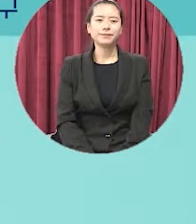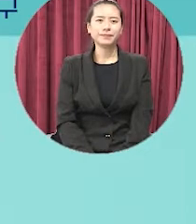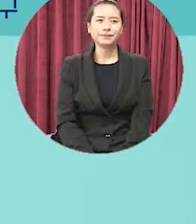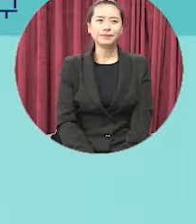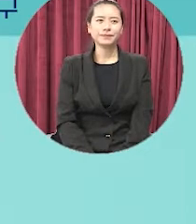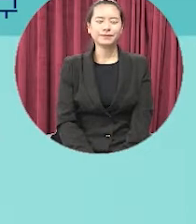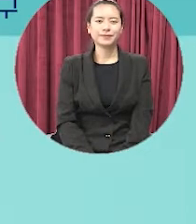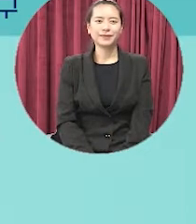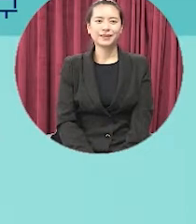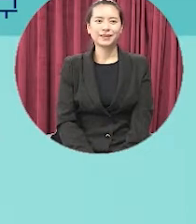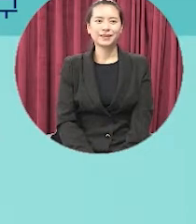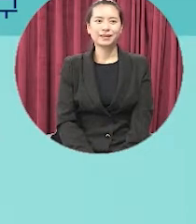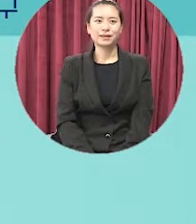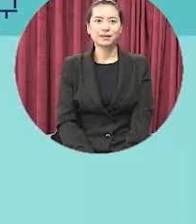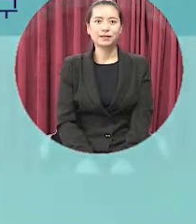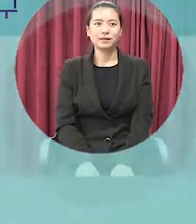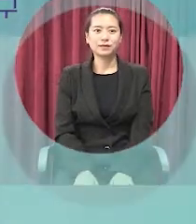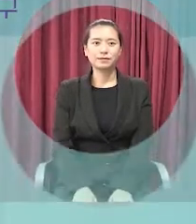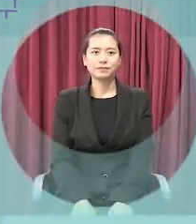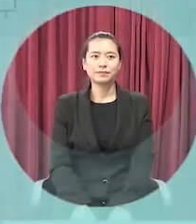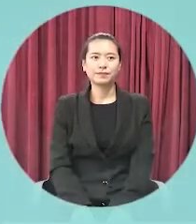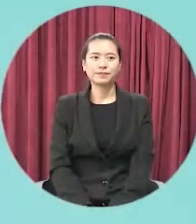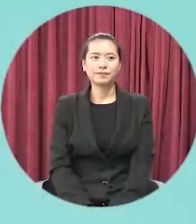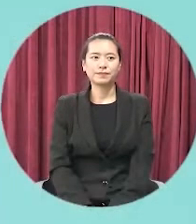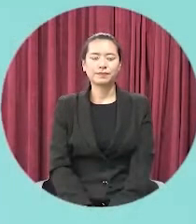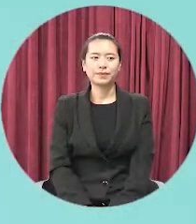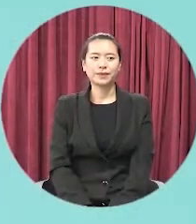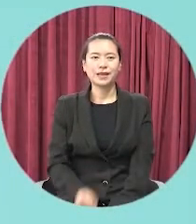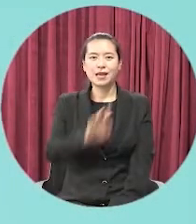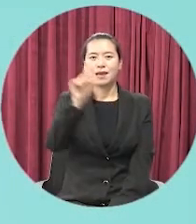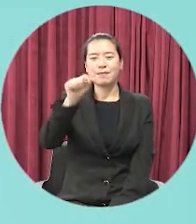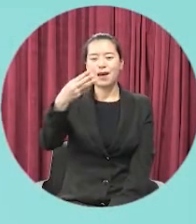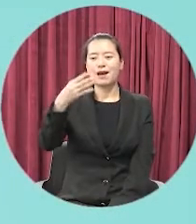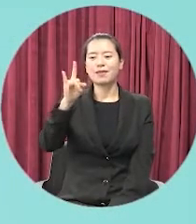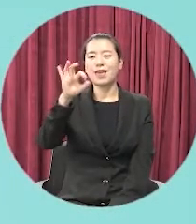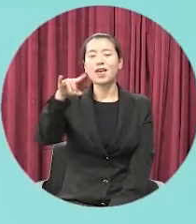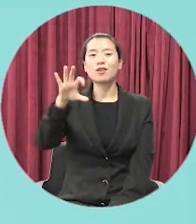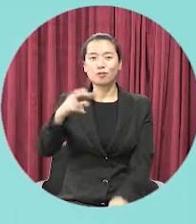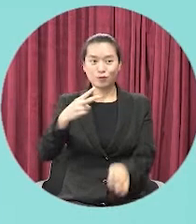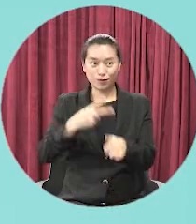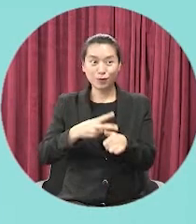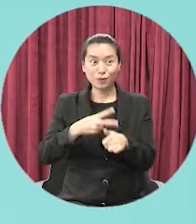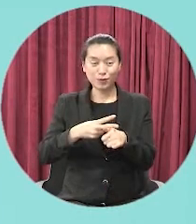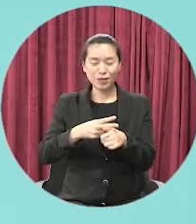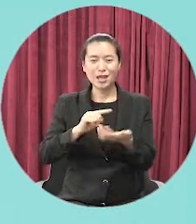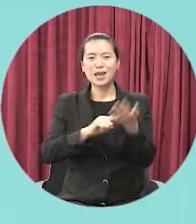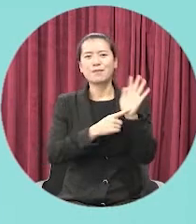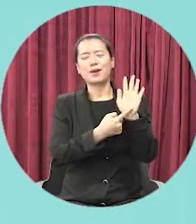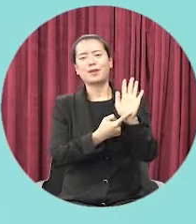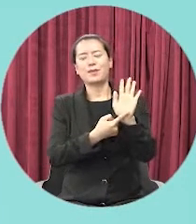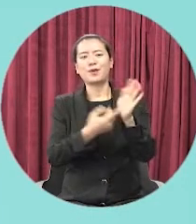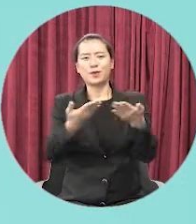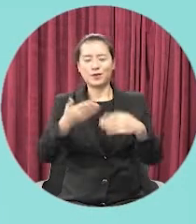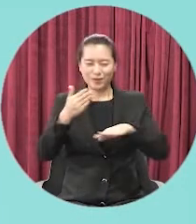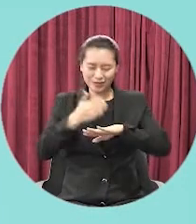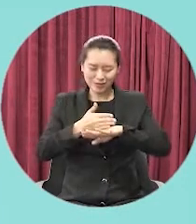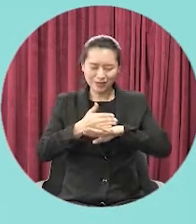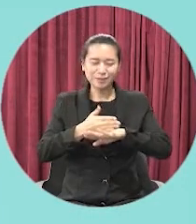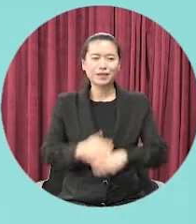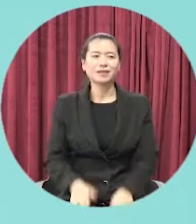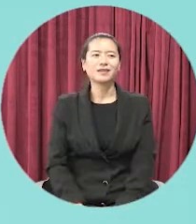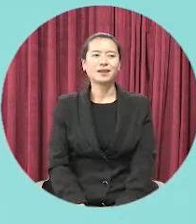예 안녕하세요 그렇죠 방정리 주님 갈거 감사합니다 아주 멋진 피더 날 설명해주시고